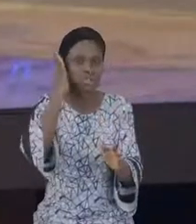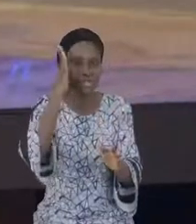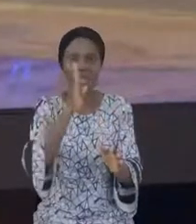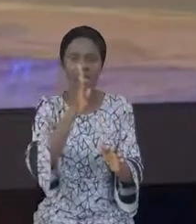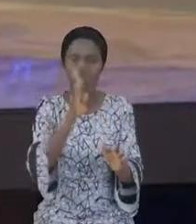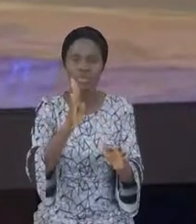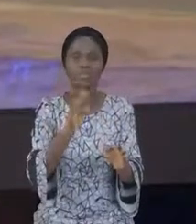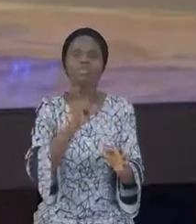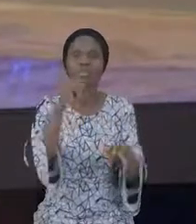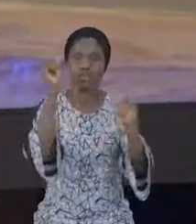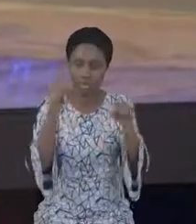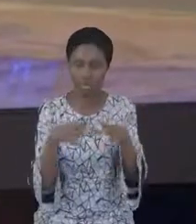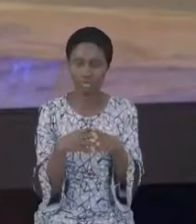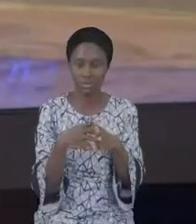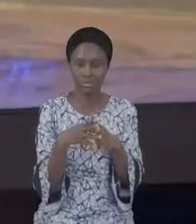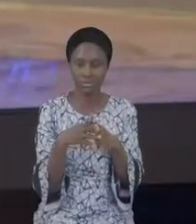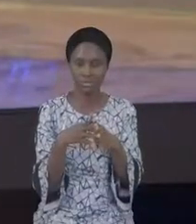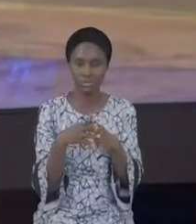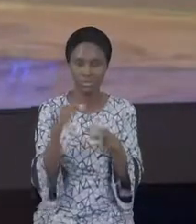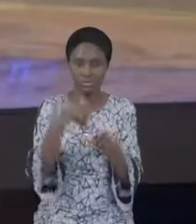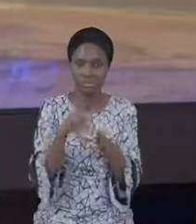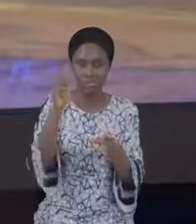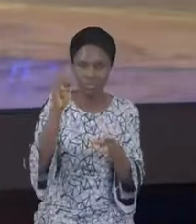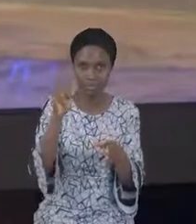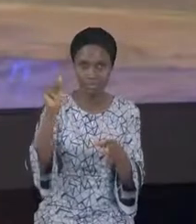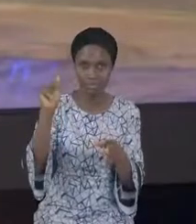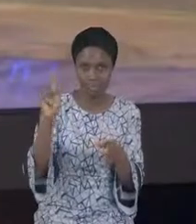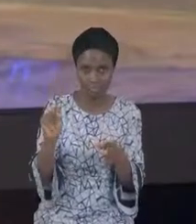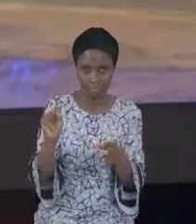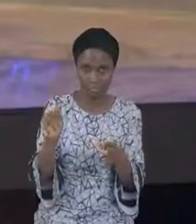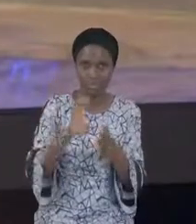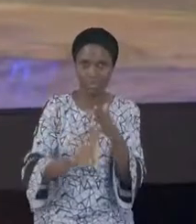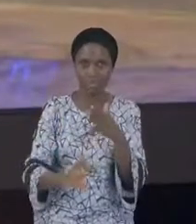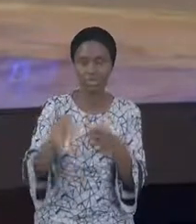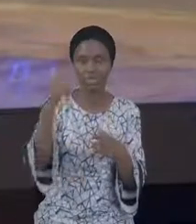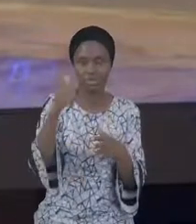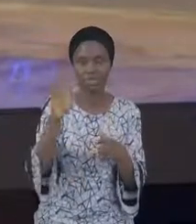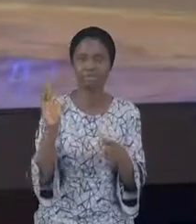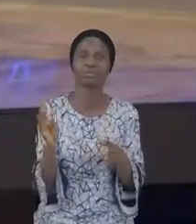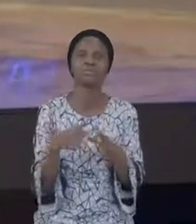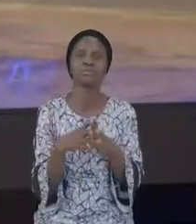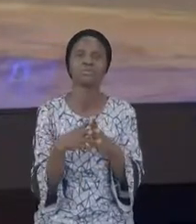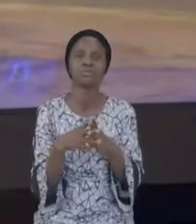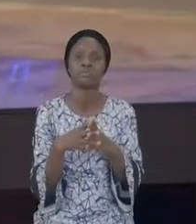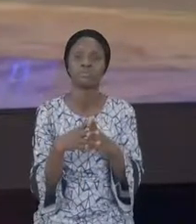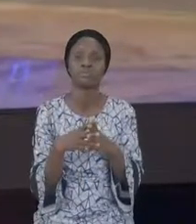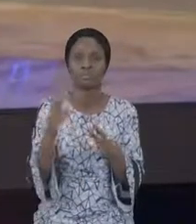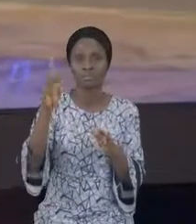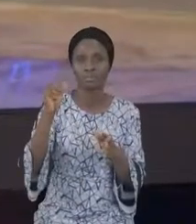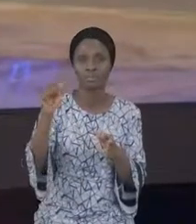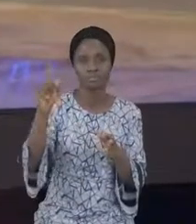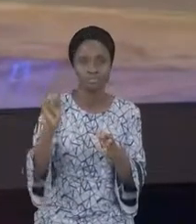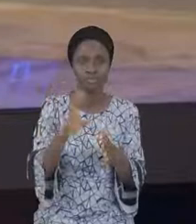n'est impossible. Impossible. Matthieu chapitre 17. Matthieu chapitre 17.